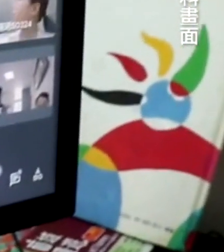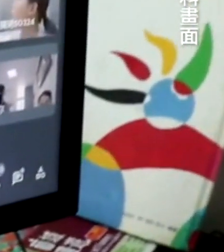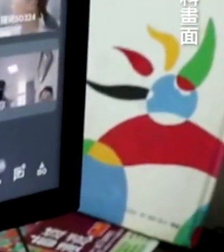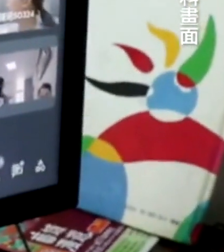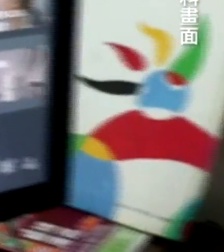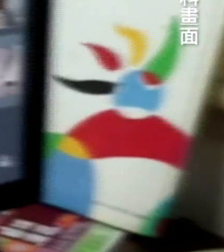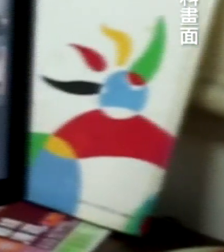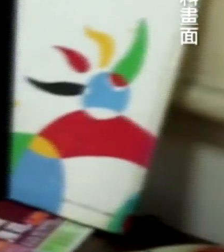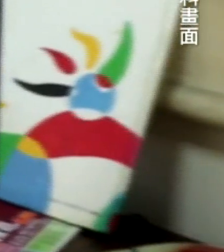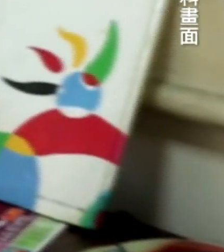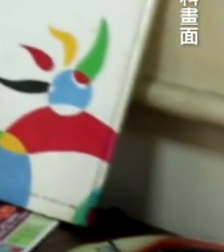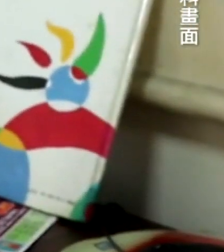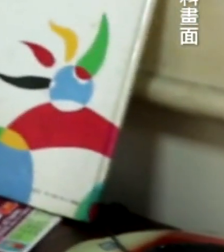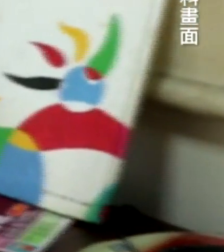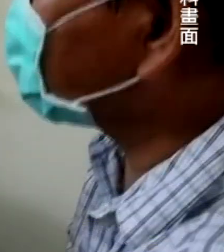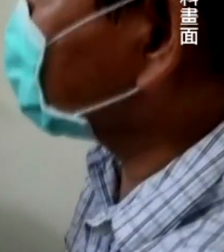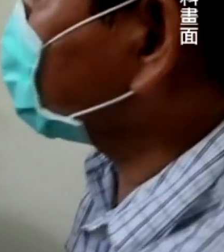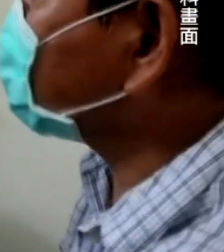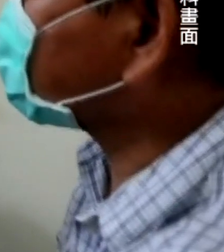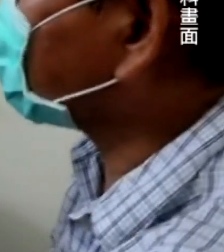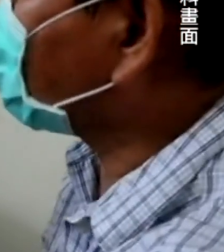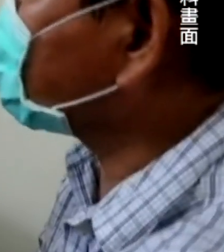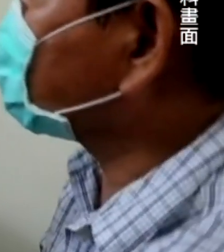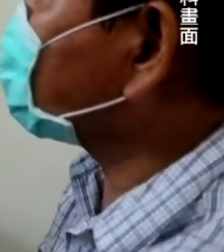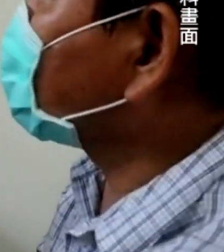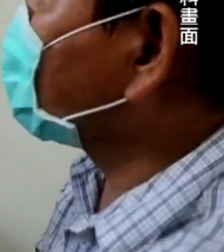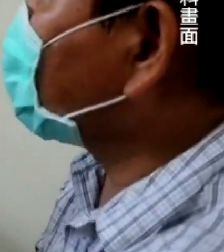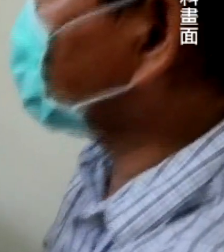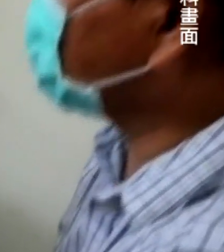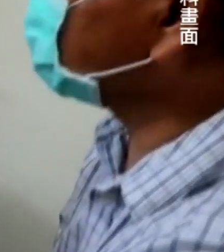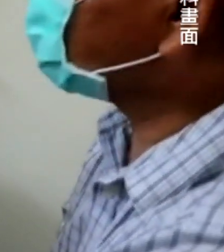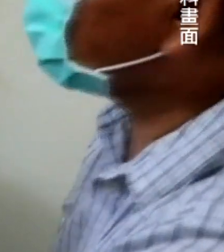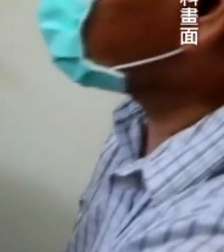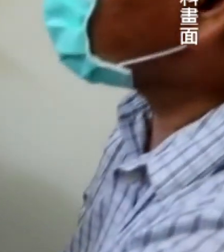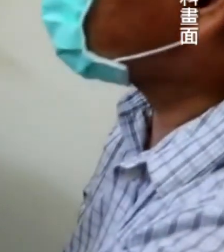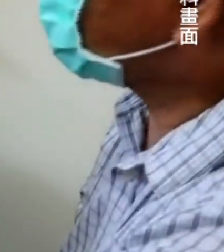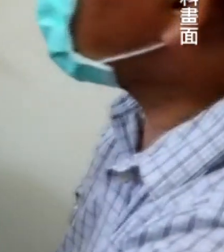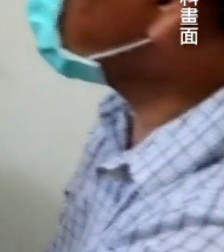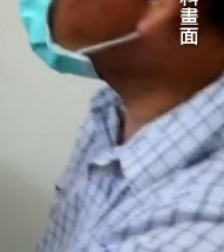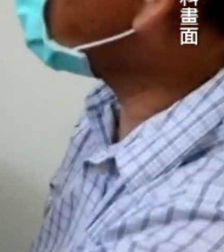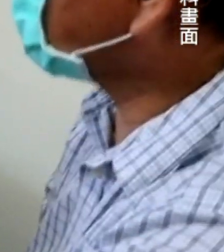以线上举办或取消为原则，避免不必要移动、活动、集会。